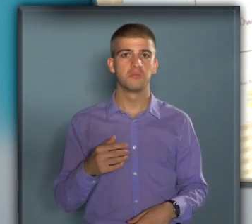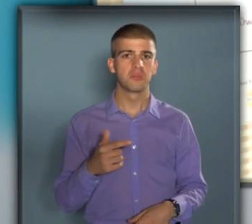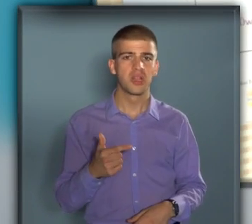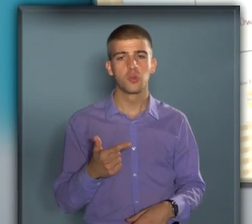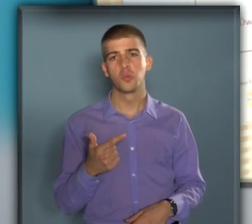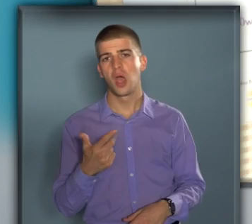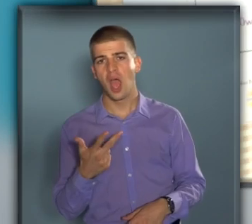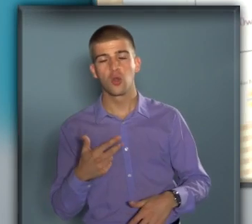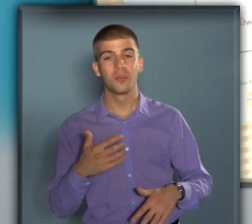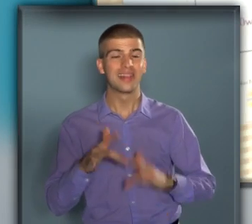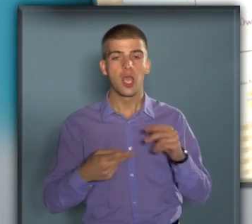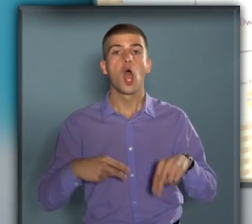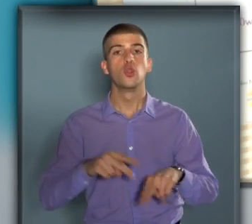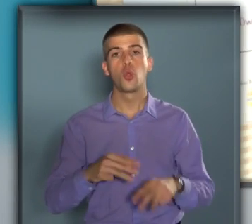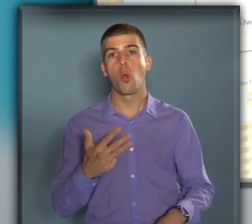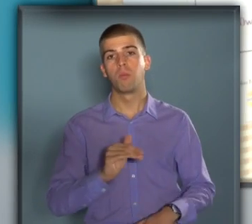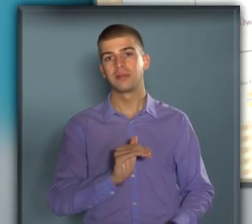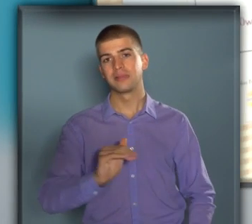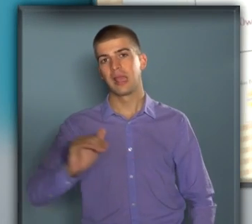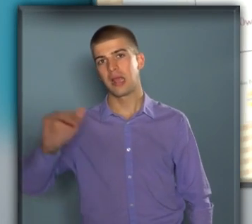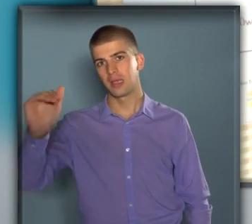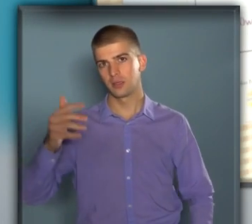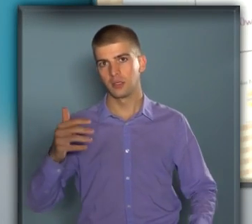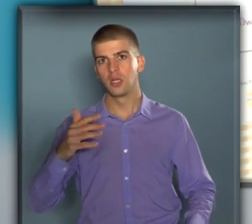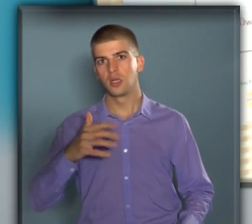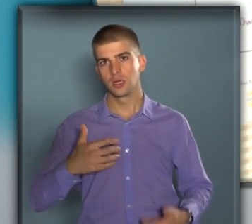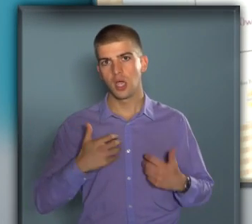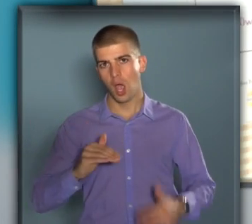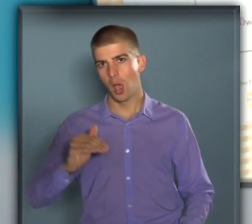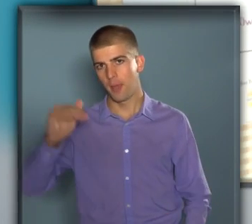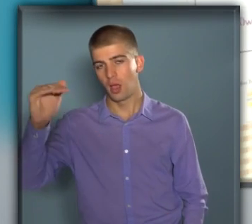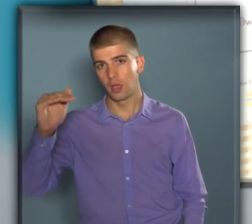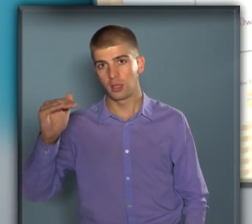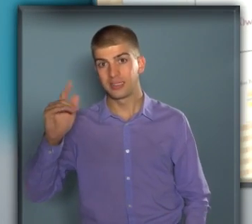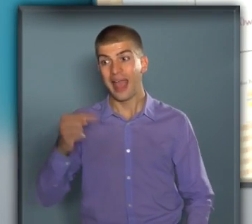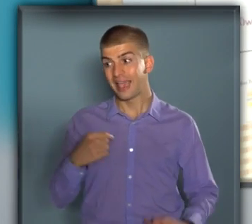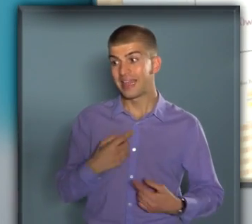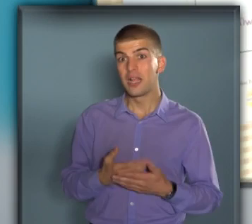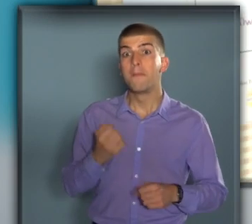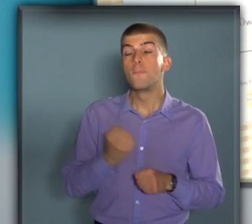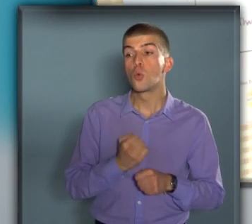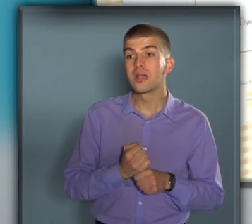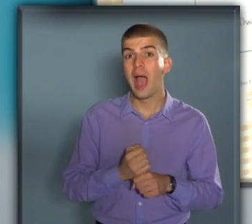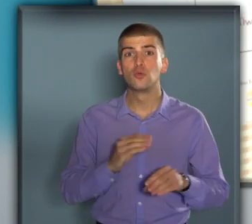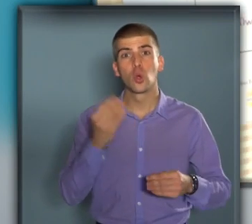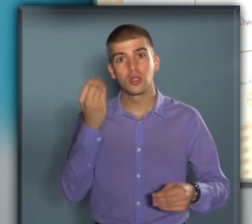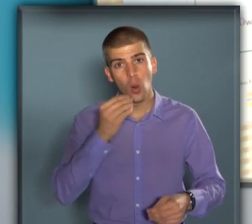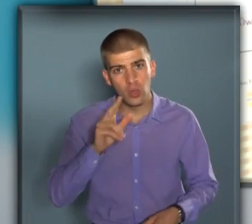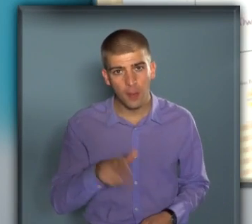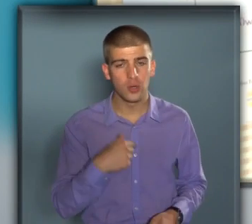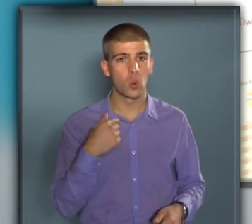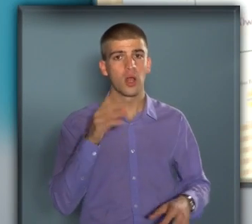több kamasz gyereke lesz élete során. Nekem meg ez a munkám, tehát valószínűleg én erről sokat tanultam, nagyon